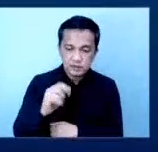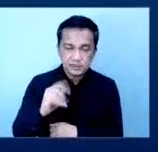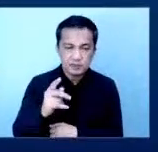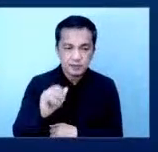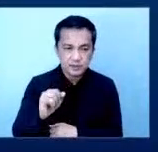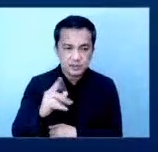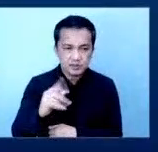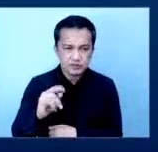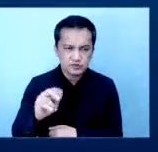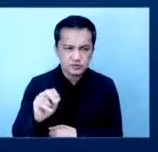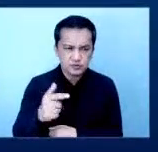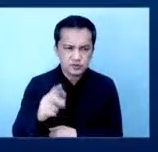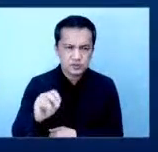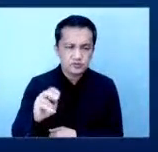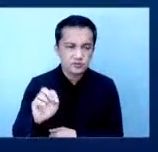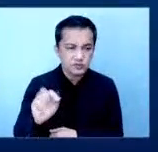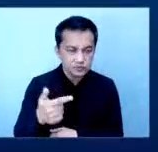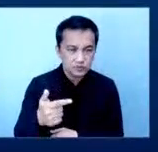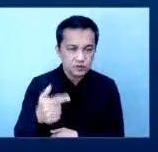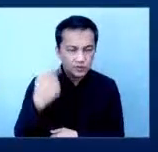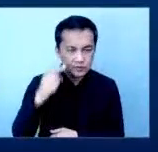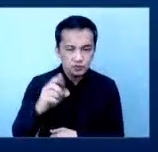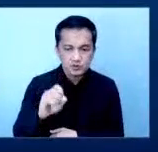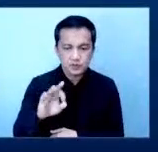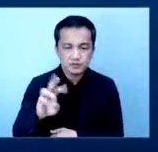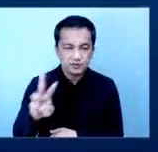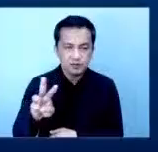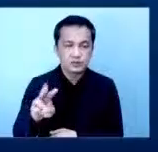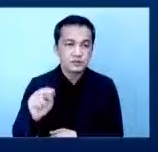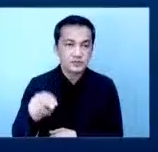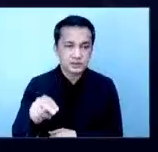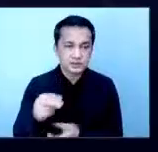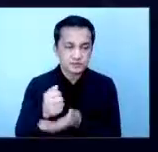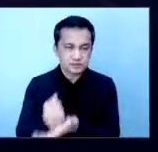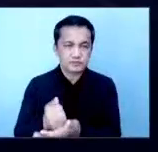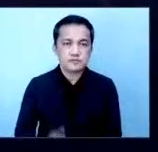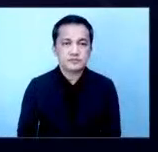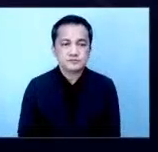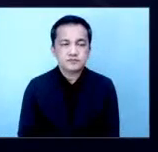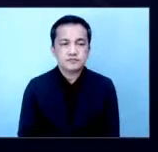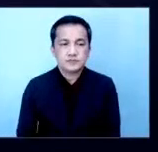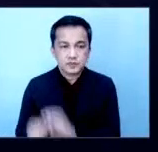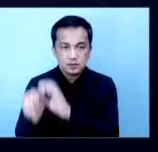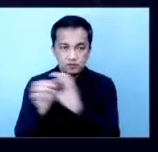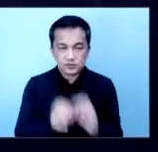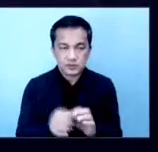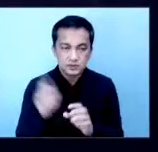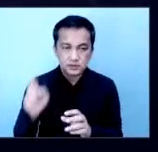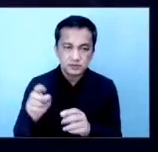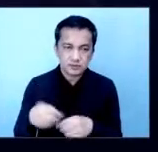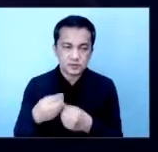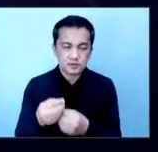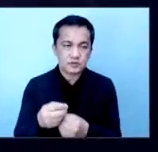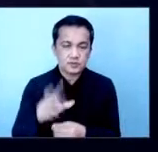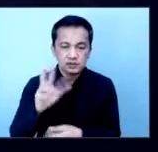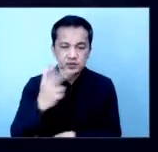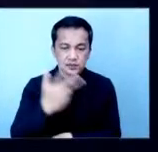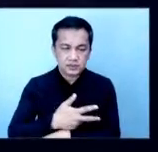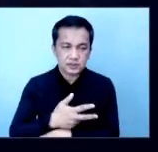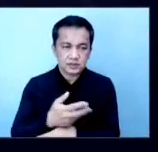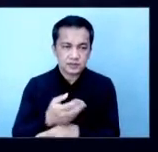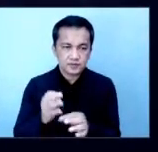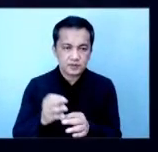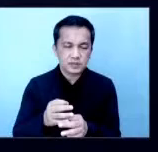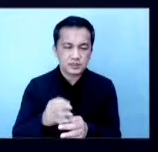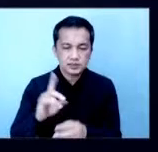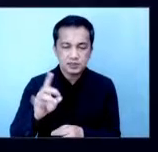Kaohsiung, Taichung para sa mga OFW na nangangailangan ng tulong. Kaugnay niyan, nagbigay rin ng 3 araw na libreng roaming data load